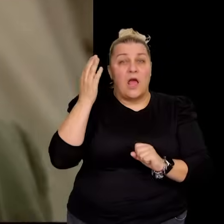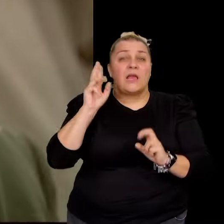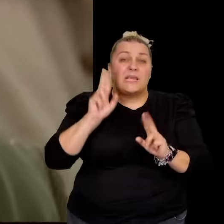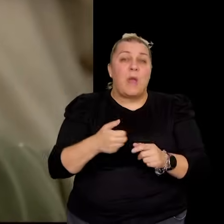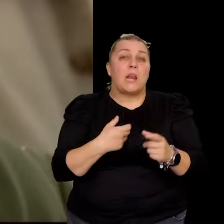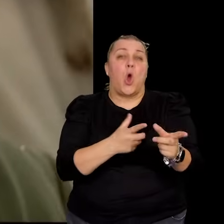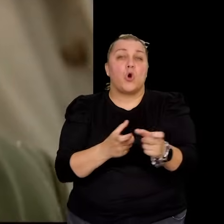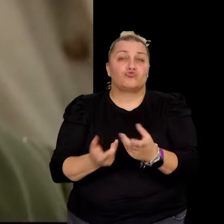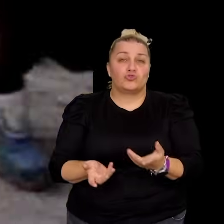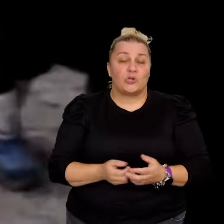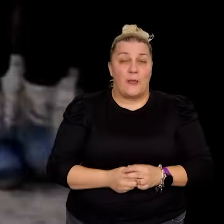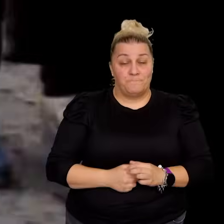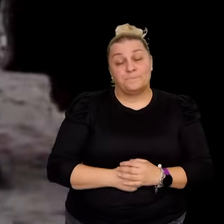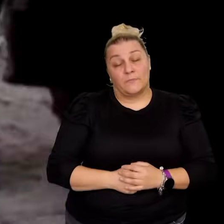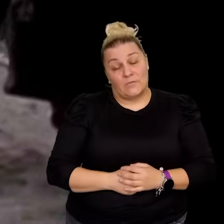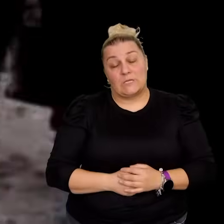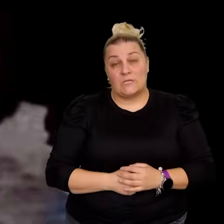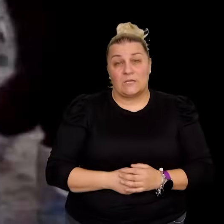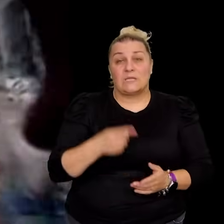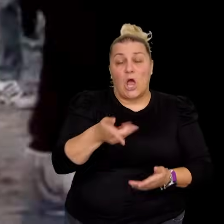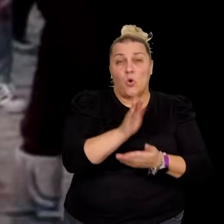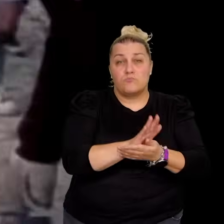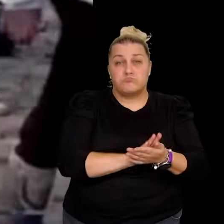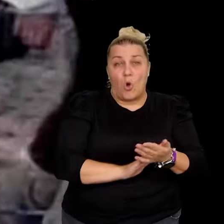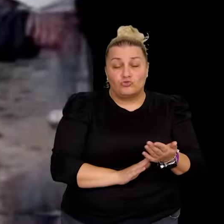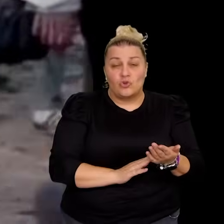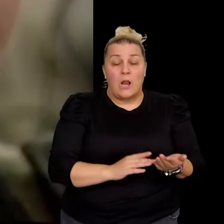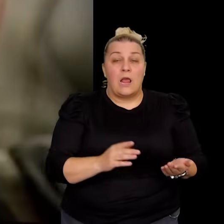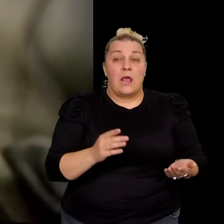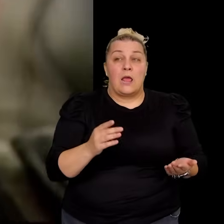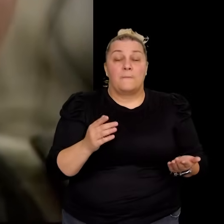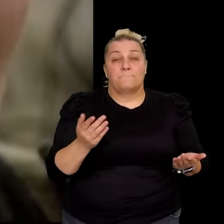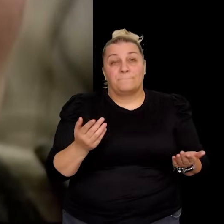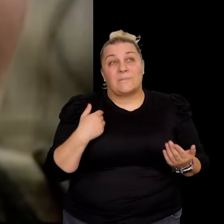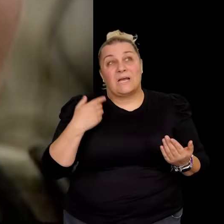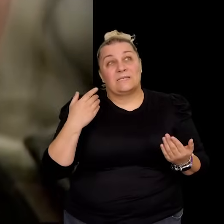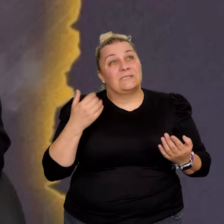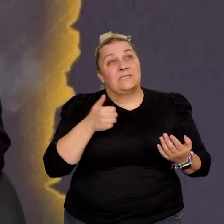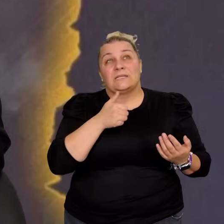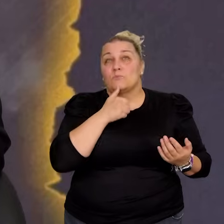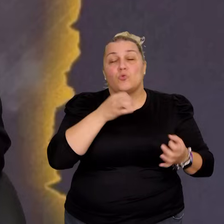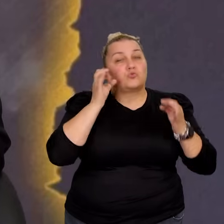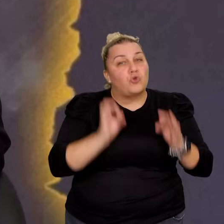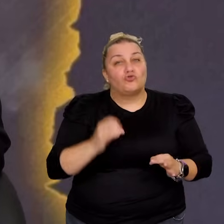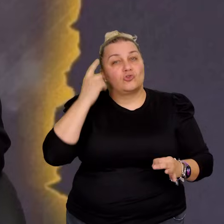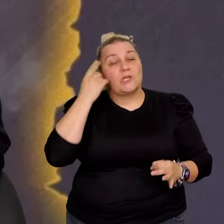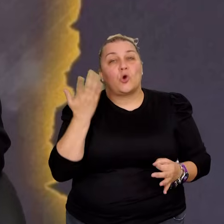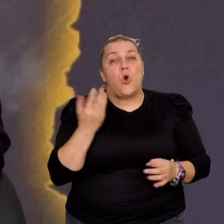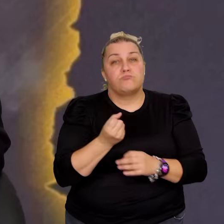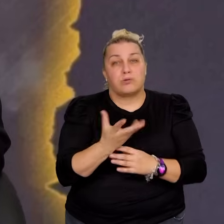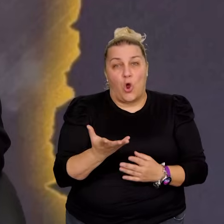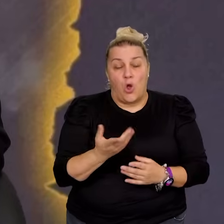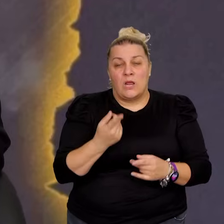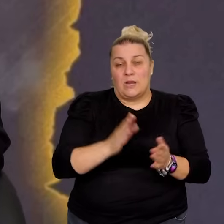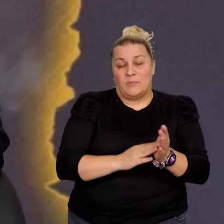pod oružjem. Pa krenulo je tako i kad se ljudi upitaju odakle sad ta brojka, moramo mi znati da je već i u 7.